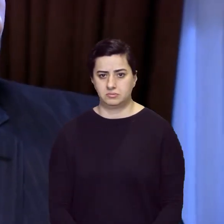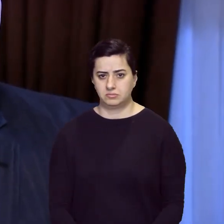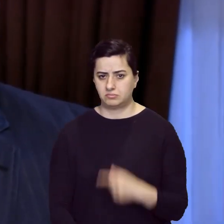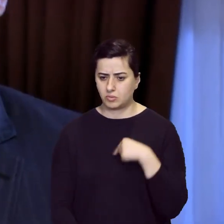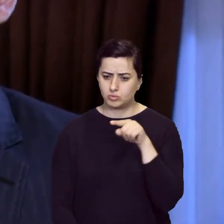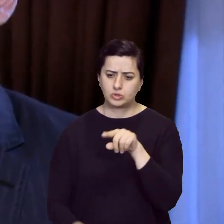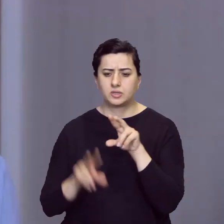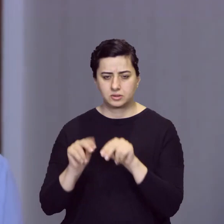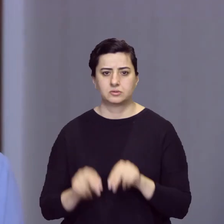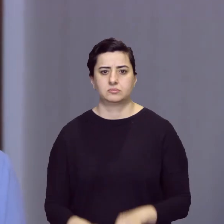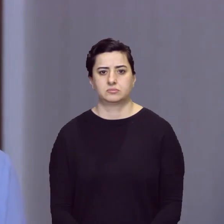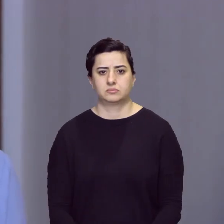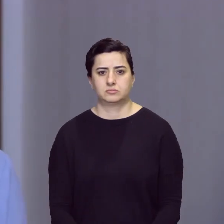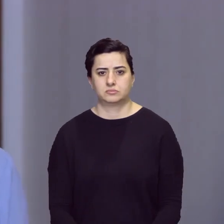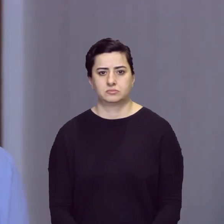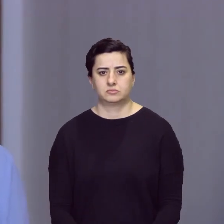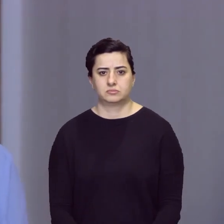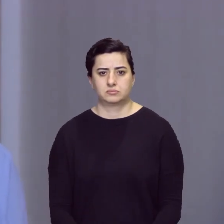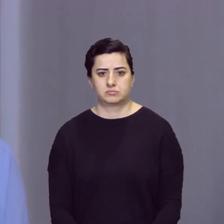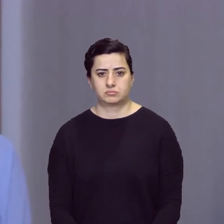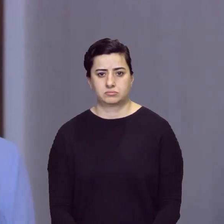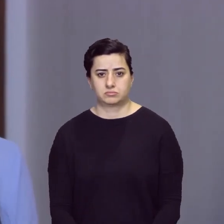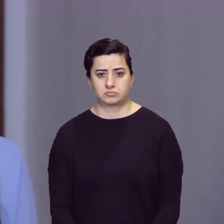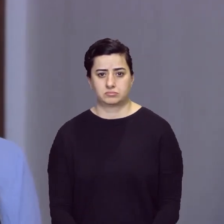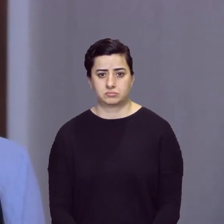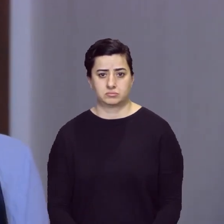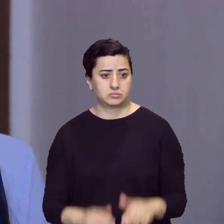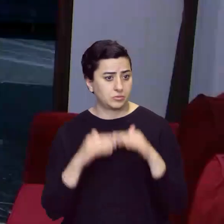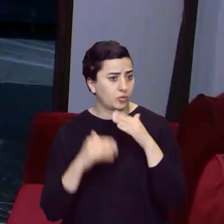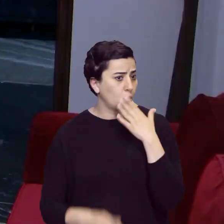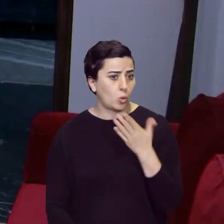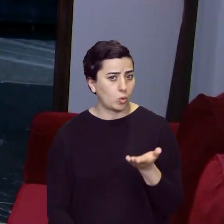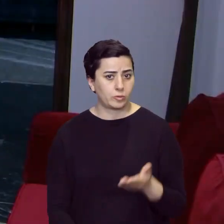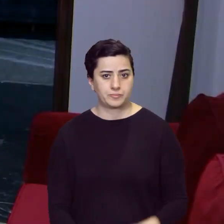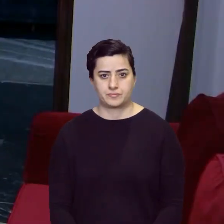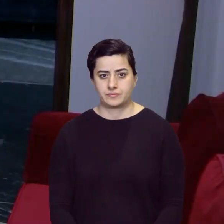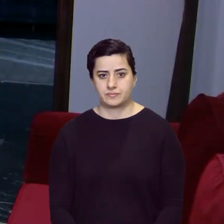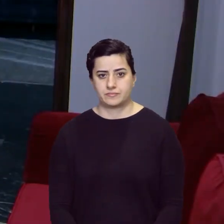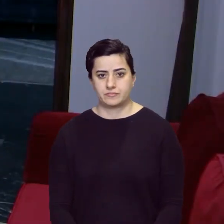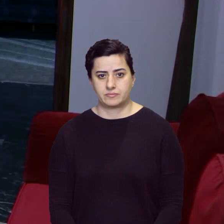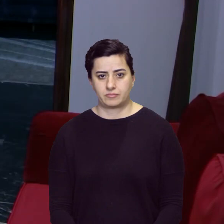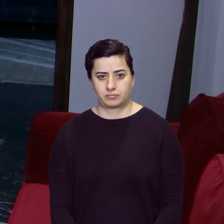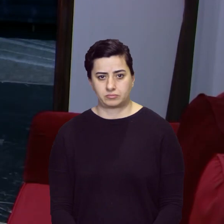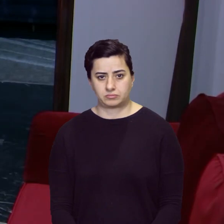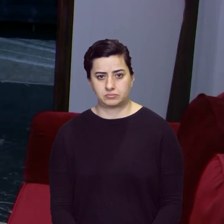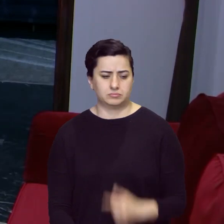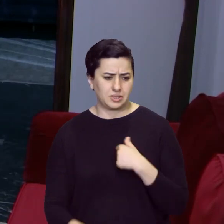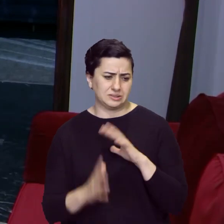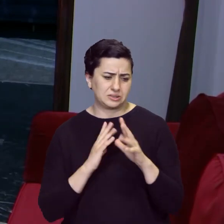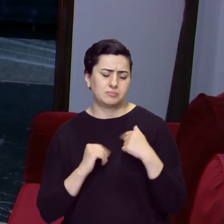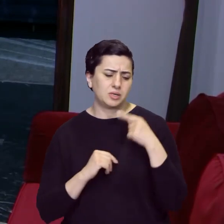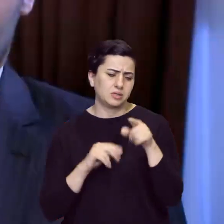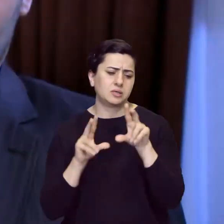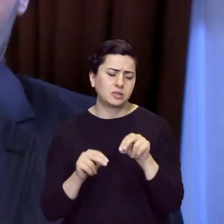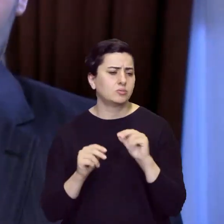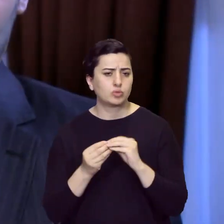Ben burada yatarım. Koltuğu gösterdi. Nevresim yok. Zaten benim sıram. Ben